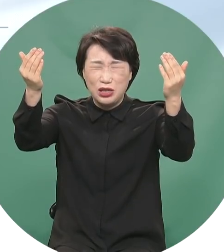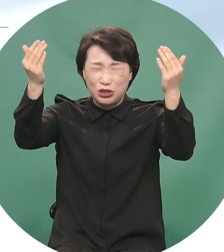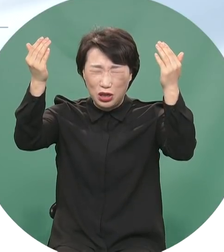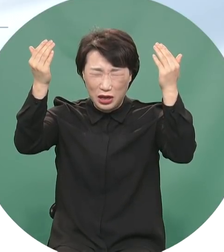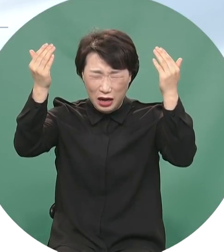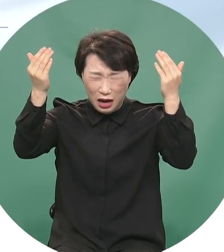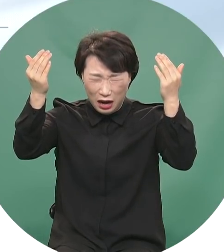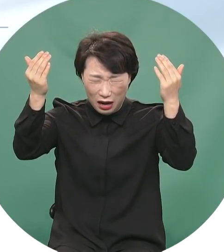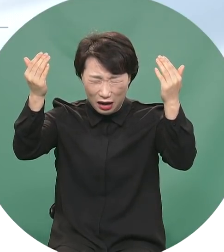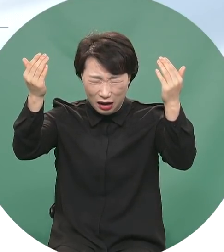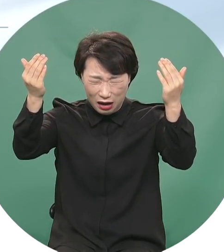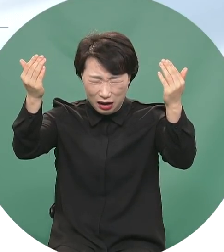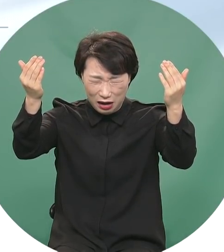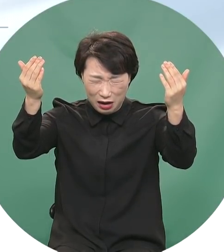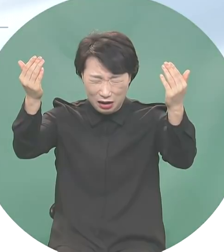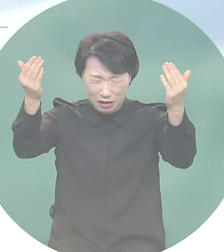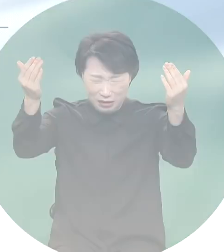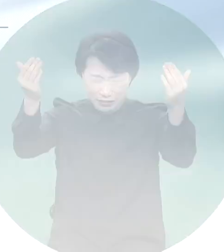주여.